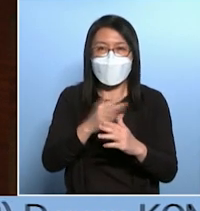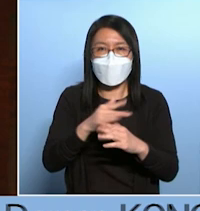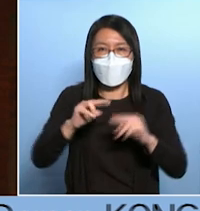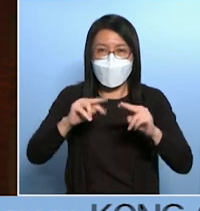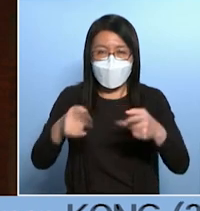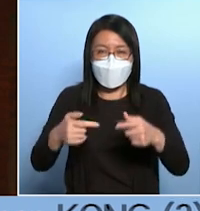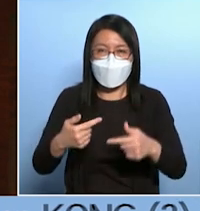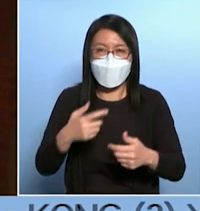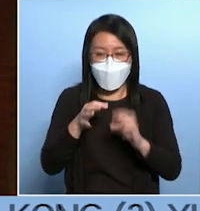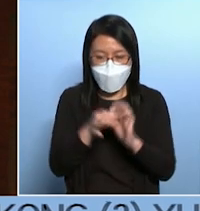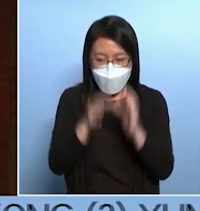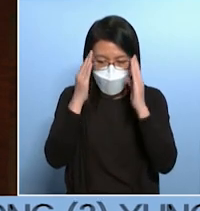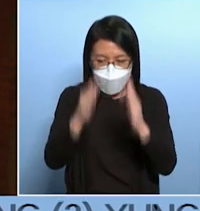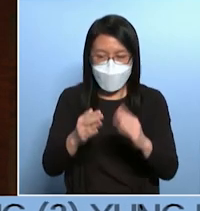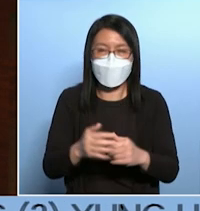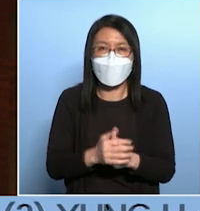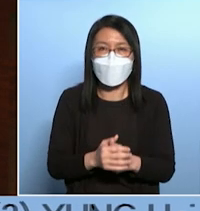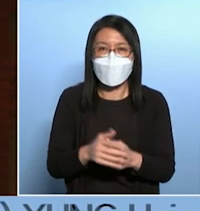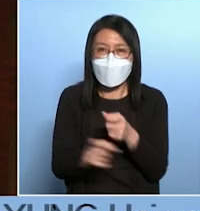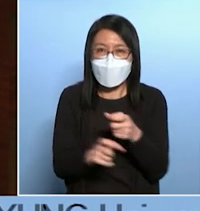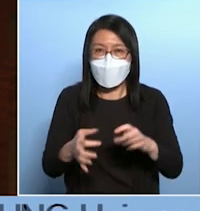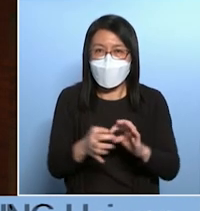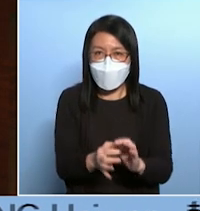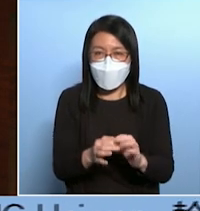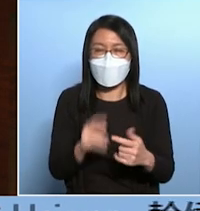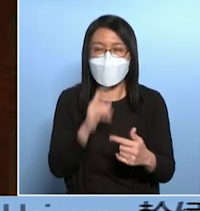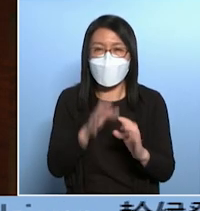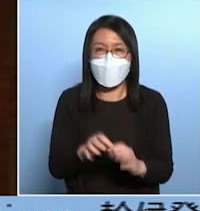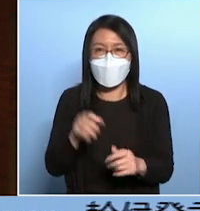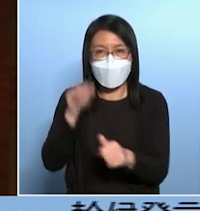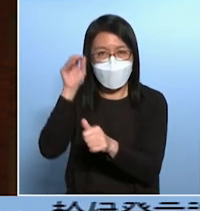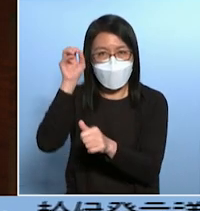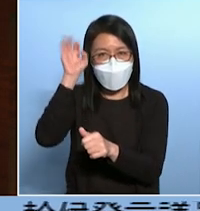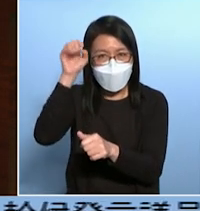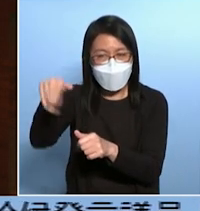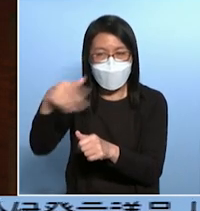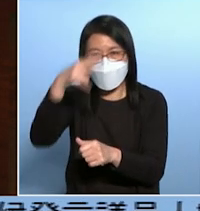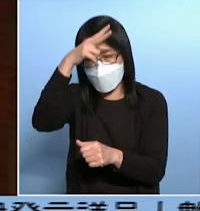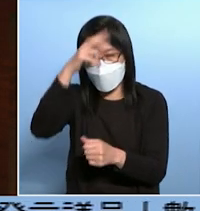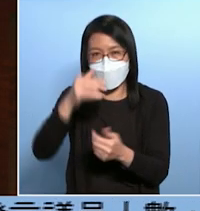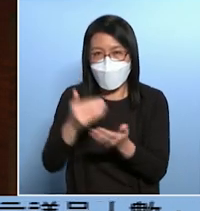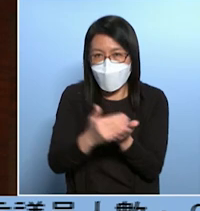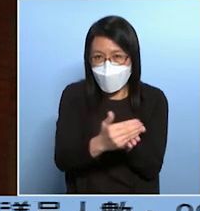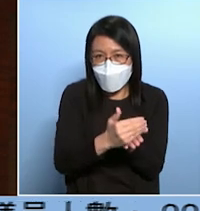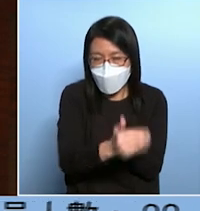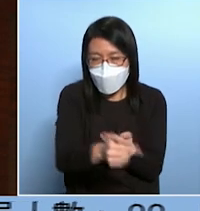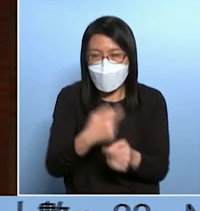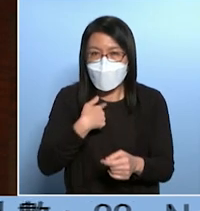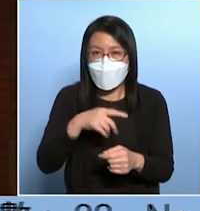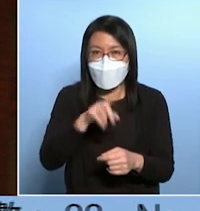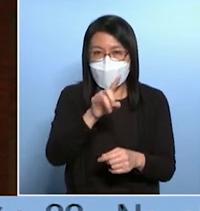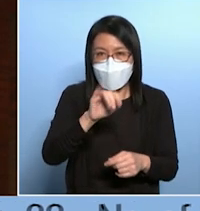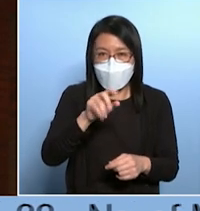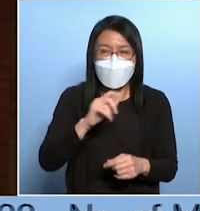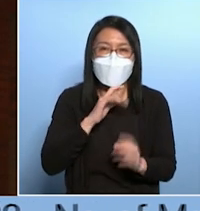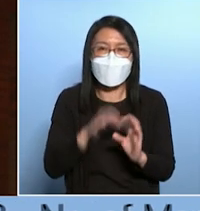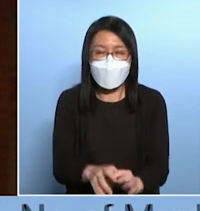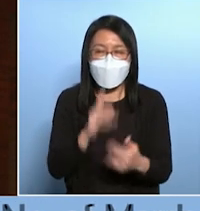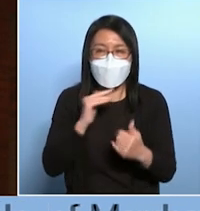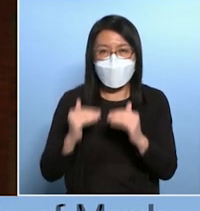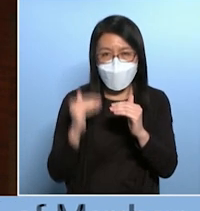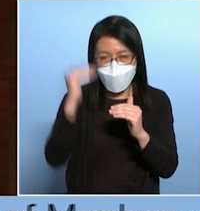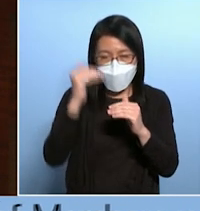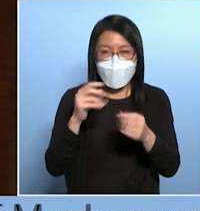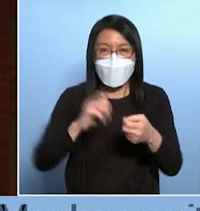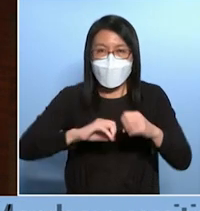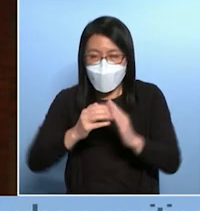加關注。經民聯曾經建議特區政府是增撥資源，將 DI 高科院是轉型為